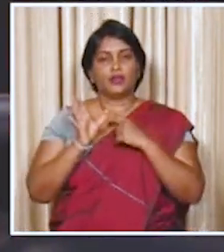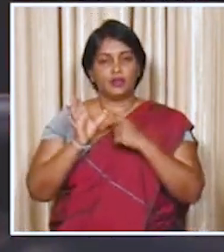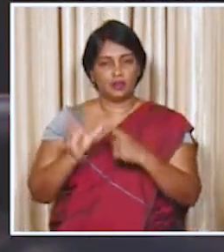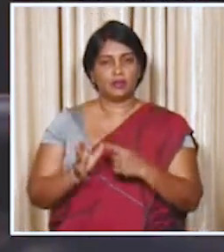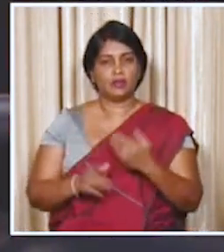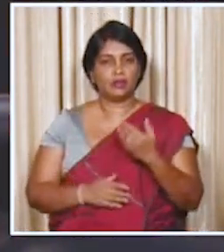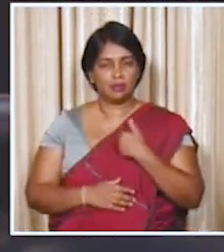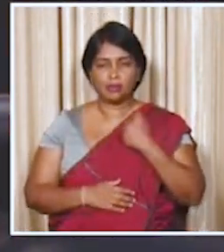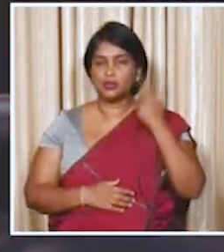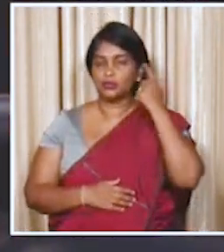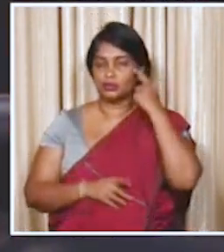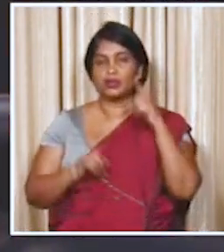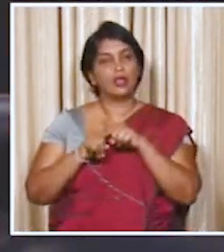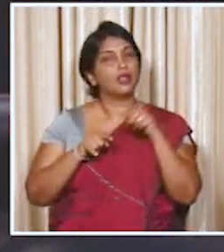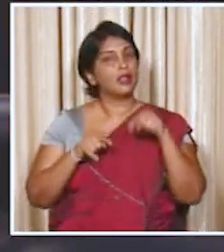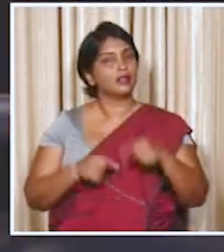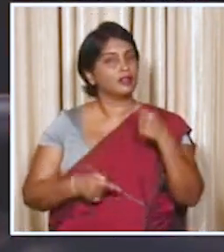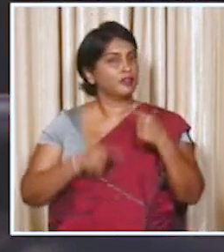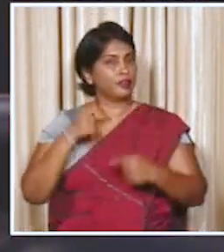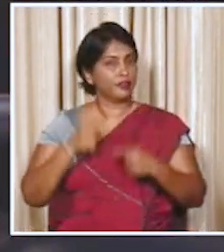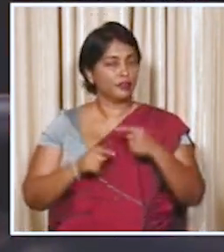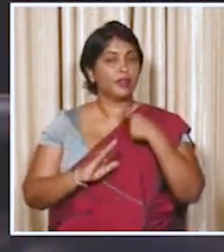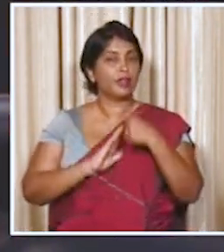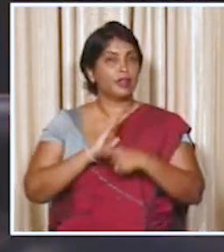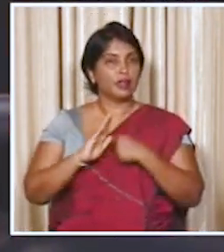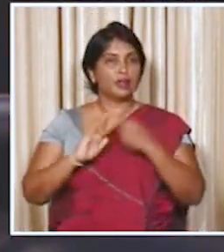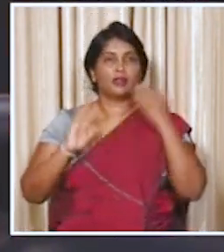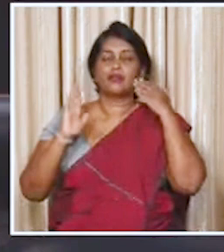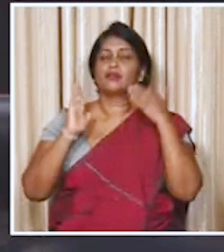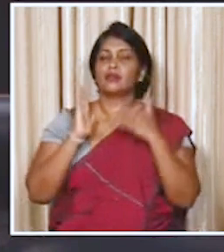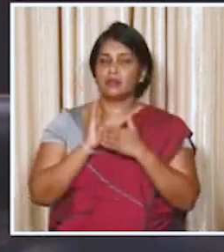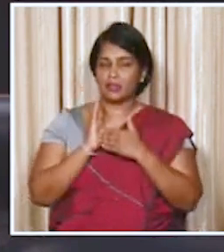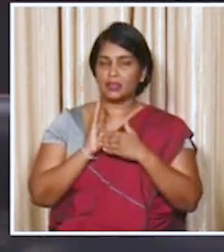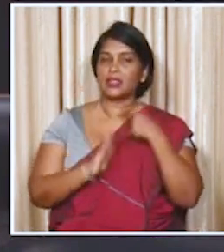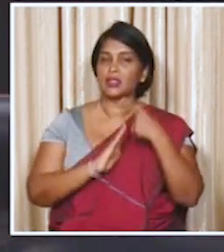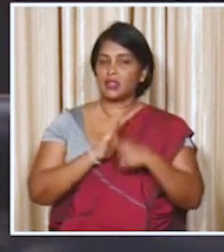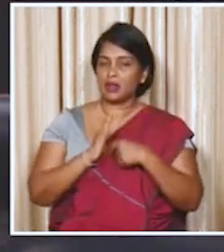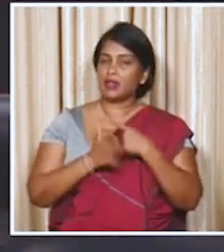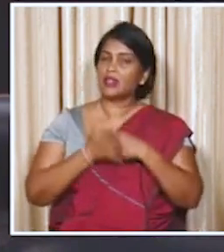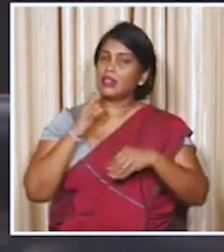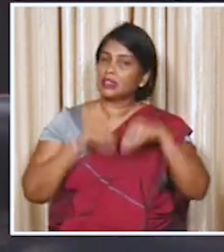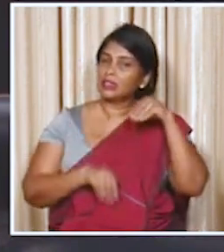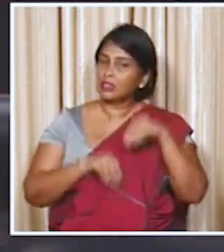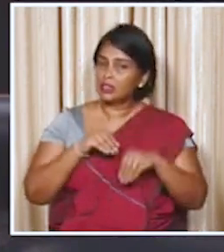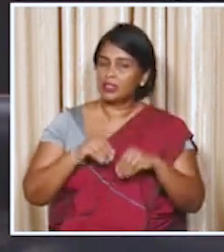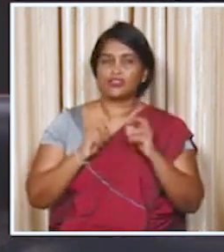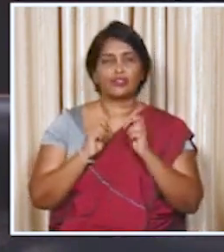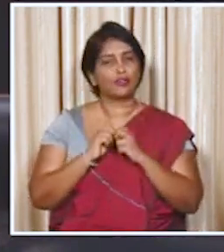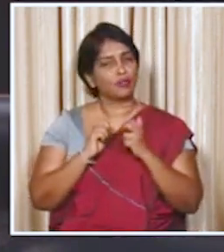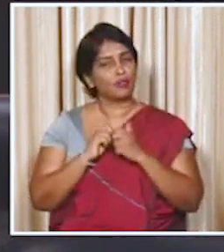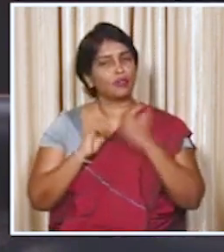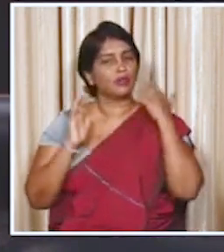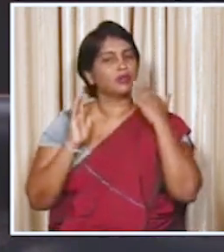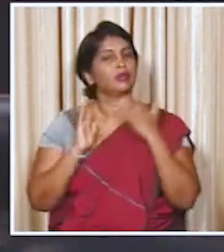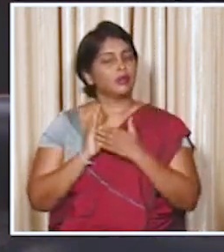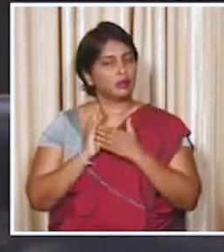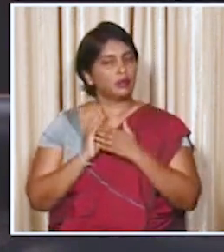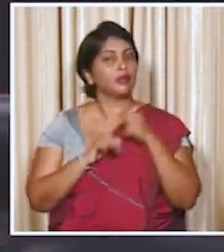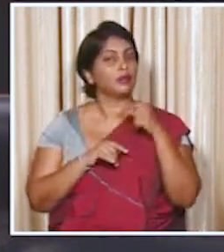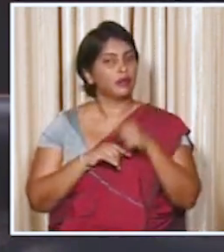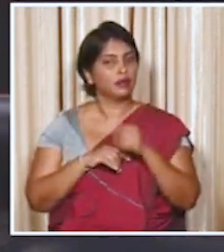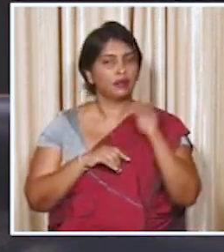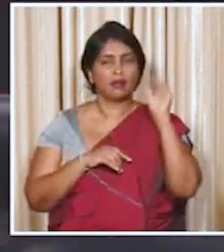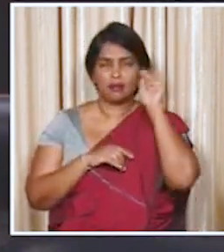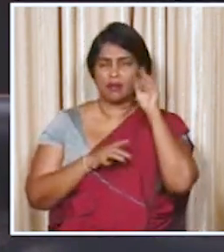මම දන්න තරමින් අද විවාදේ තියෙන්නේ රටේ තත්ත්වය පිළිබඳව, රටේ මේ දේශපාලන ආර්ථික අද්භූතය පිළිබඳව. මේ මට